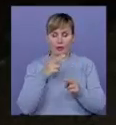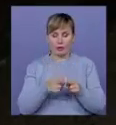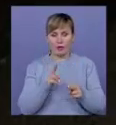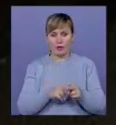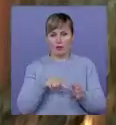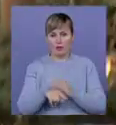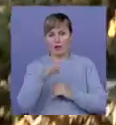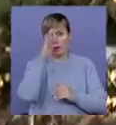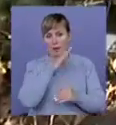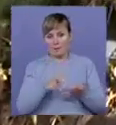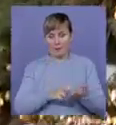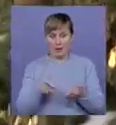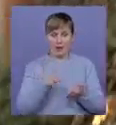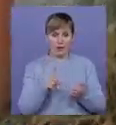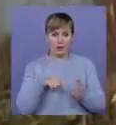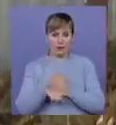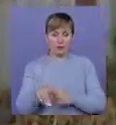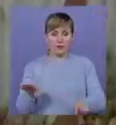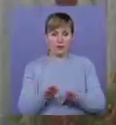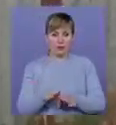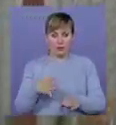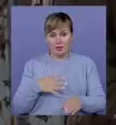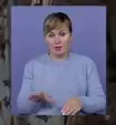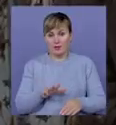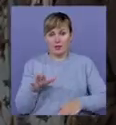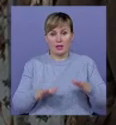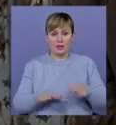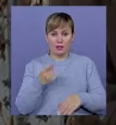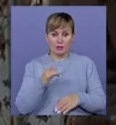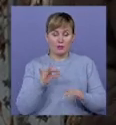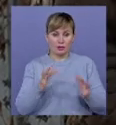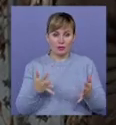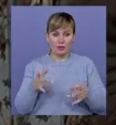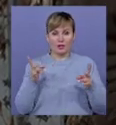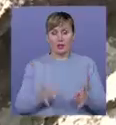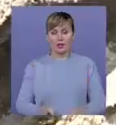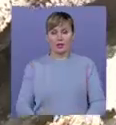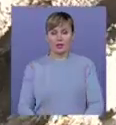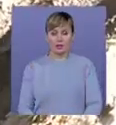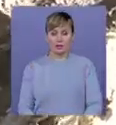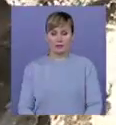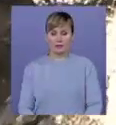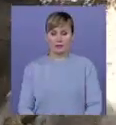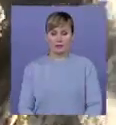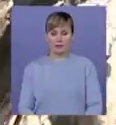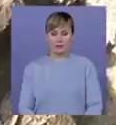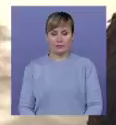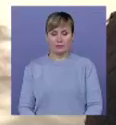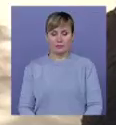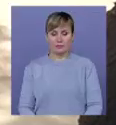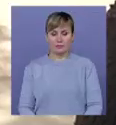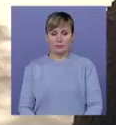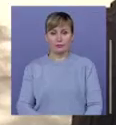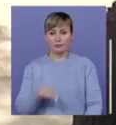листа. Родители боятся, что бутафорское перекрытие не выдержит веса ребенка и случится трагедия. О, поднимается его.